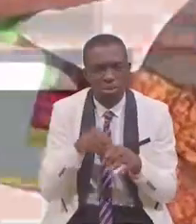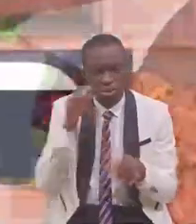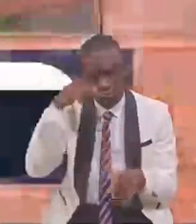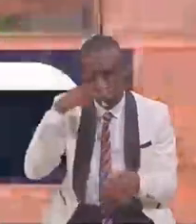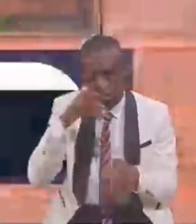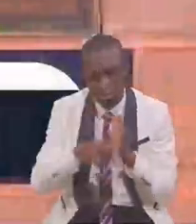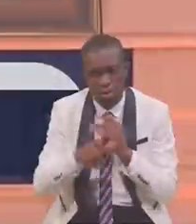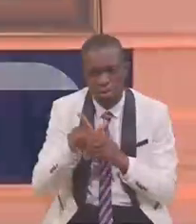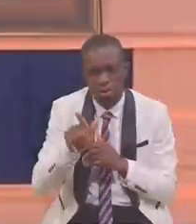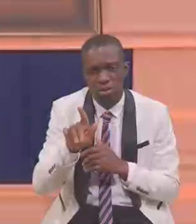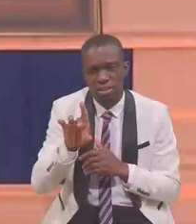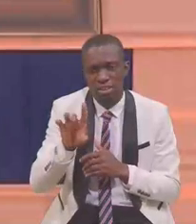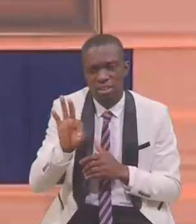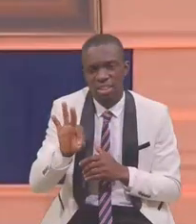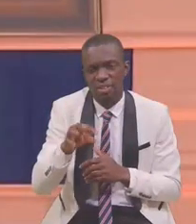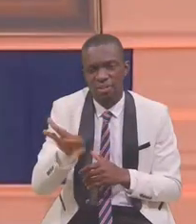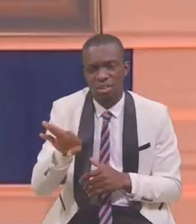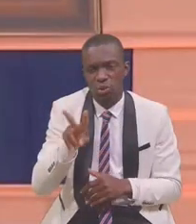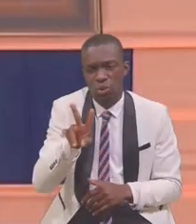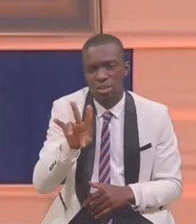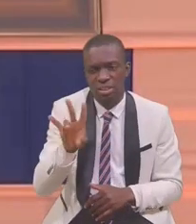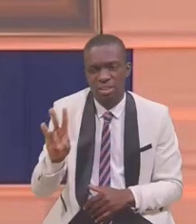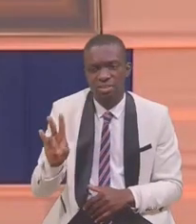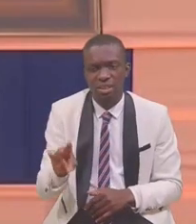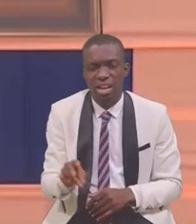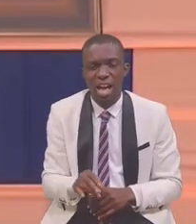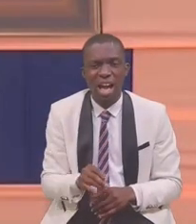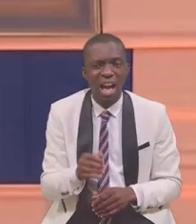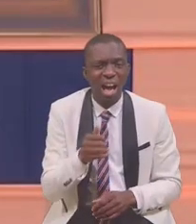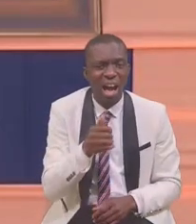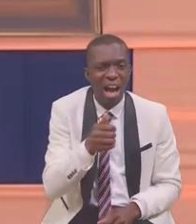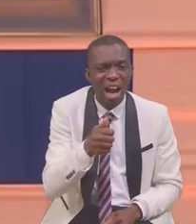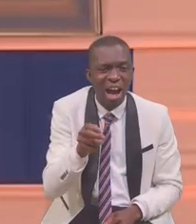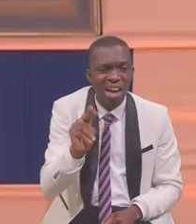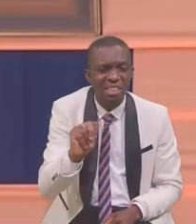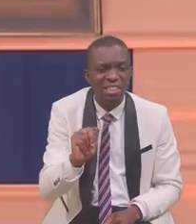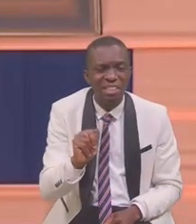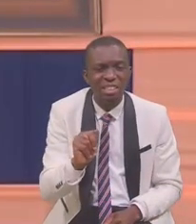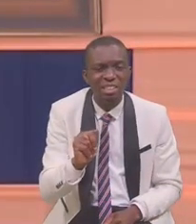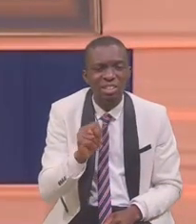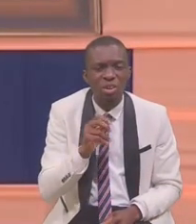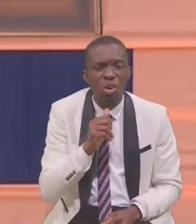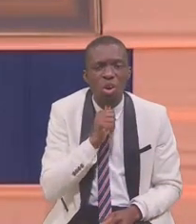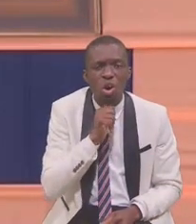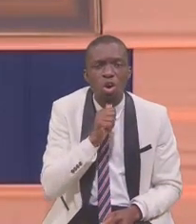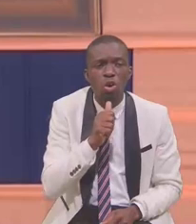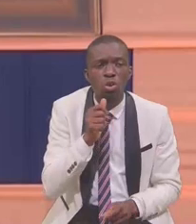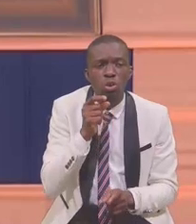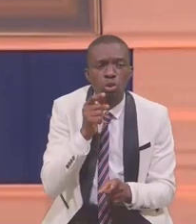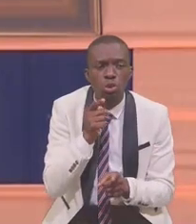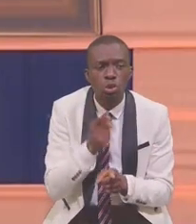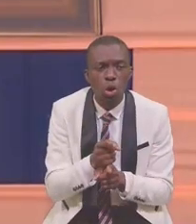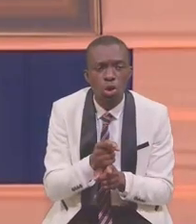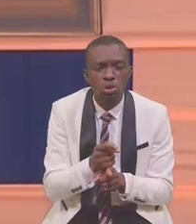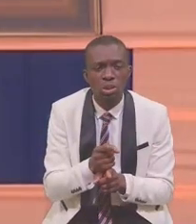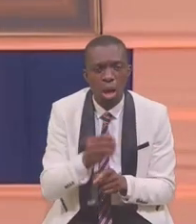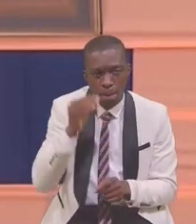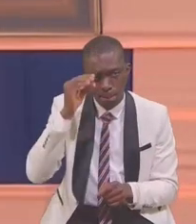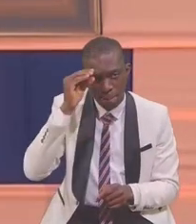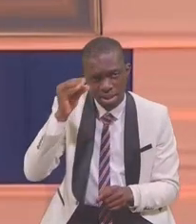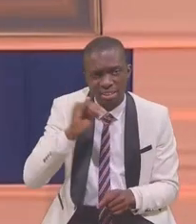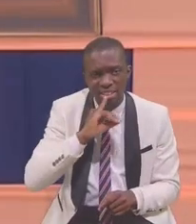Proverbe 29, 27. L'homme inique est en abomination au juste. L'homme inique est en abomination